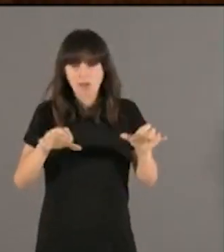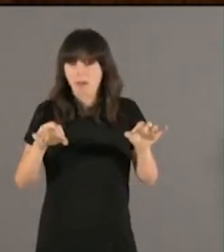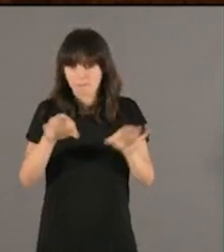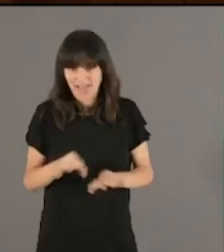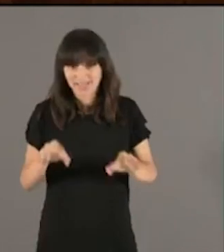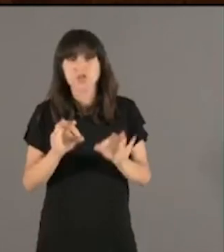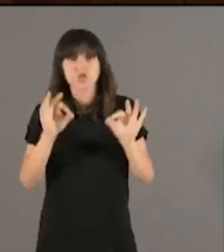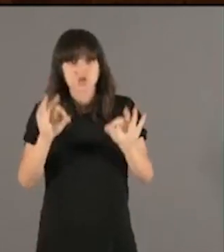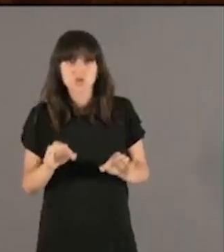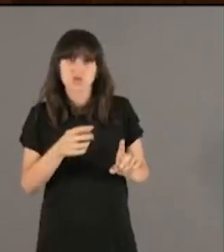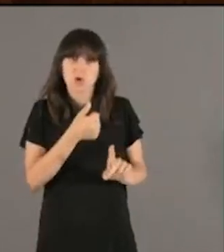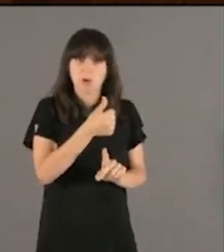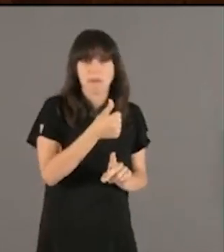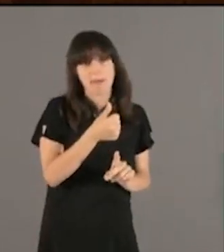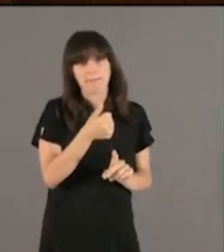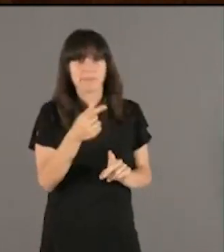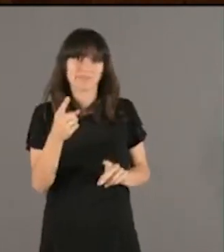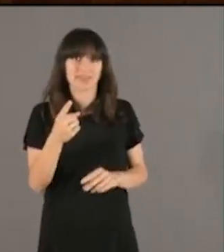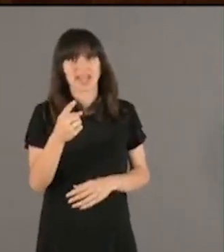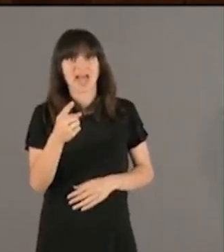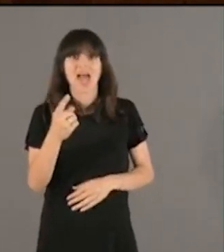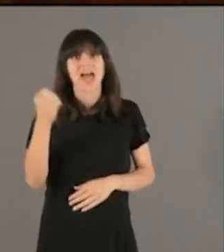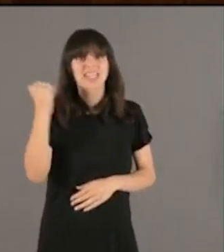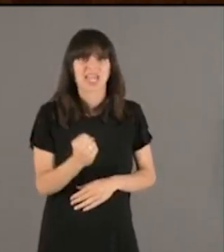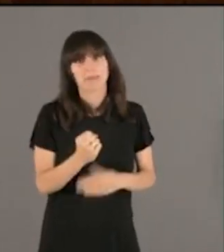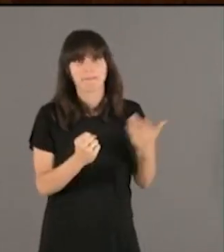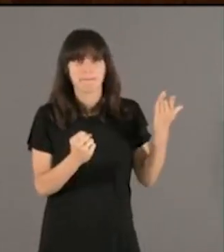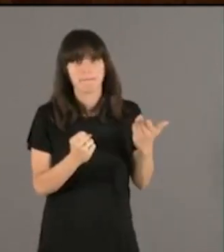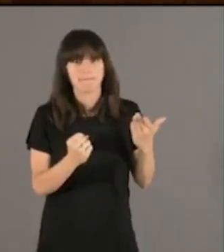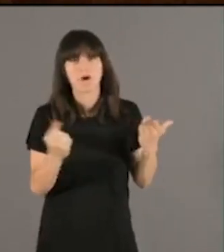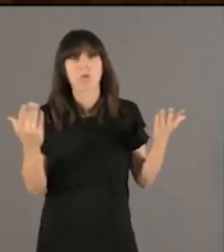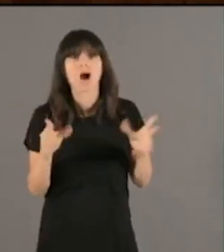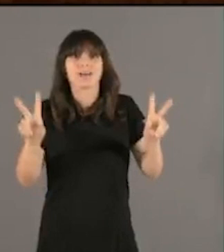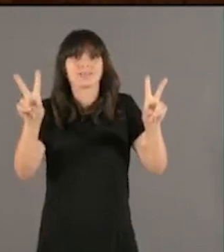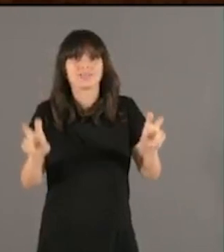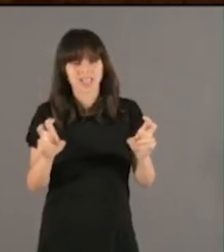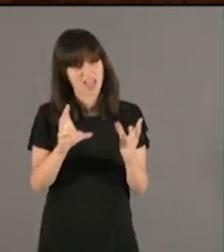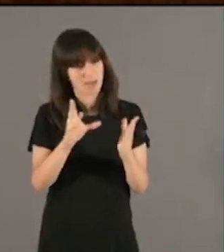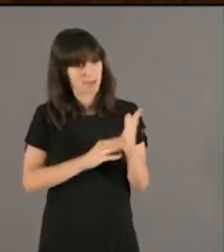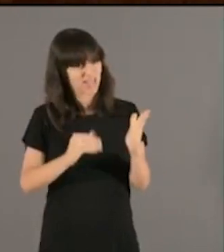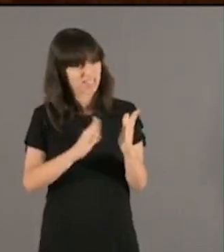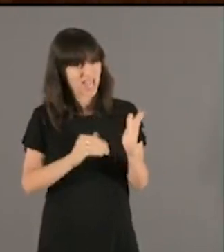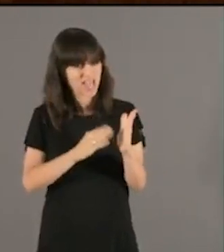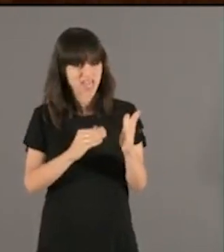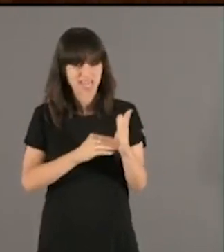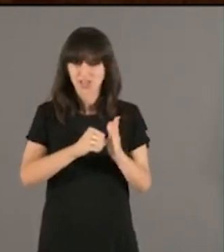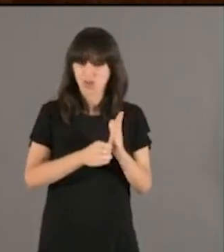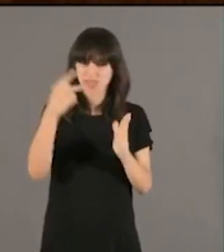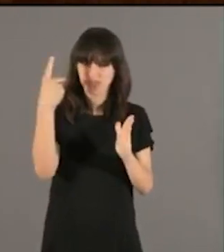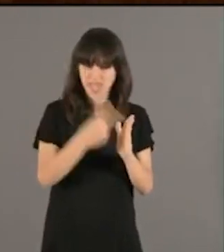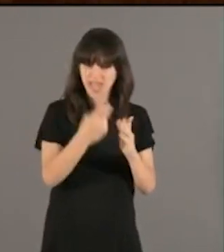le crime, car pour vous c'est un crime que de vouloir défendre Marseille, défendre son identité et sa